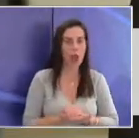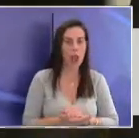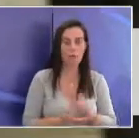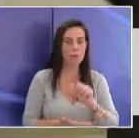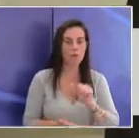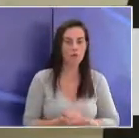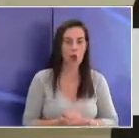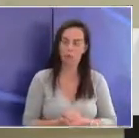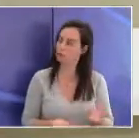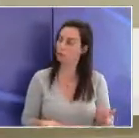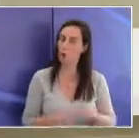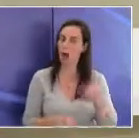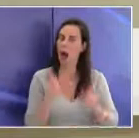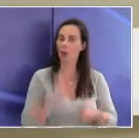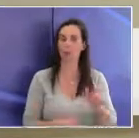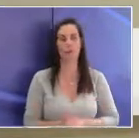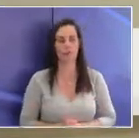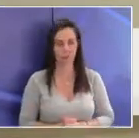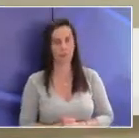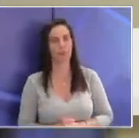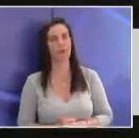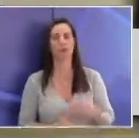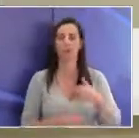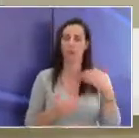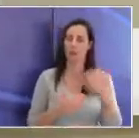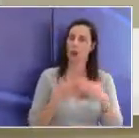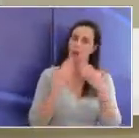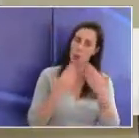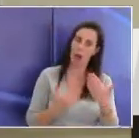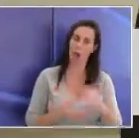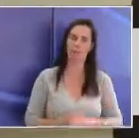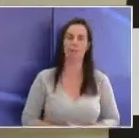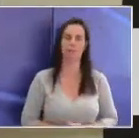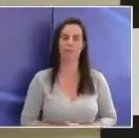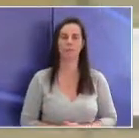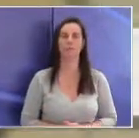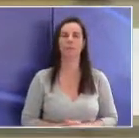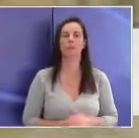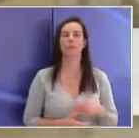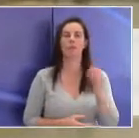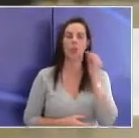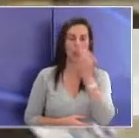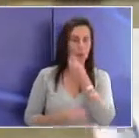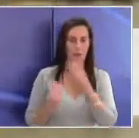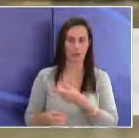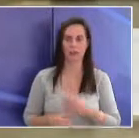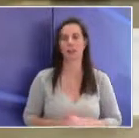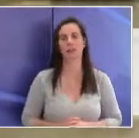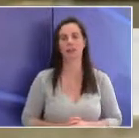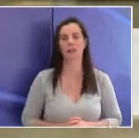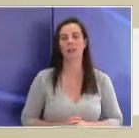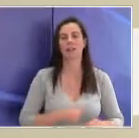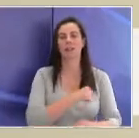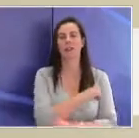שפרה. אוקיי, טוב, אנחנו נפרדות. זוהרה ברגר צור, תודה רבה. ואנחנו אומרים צהריים טובים לסגן